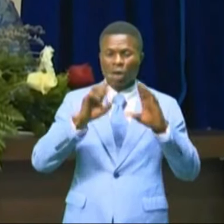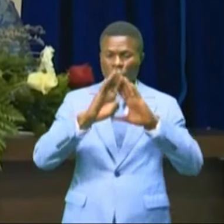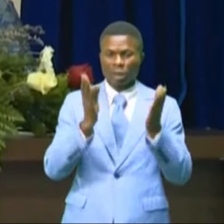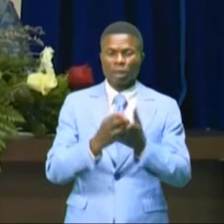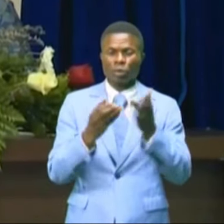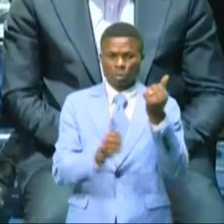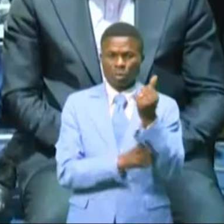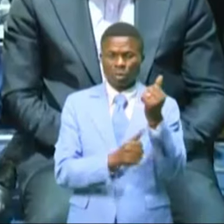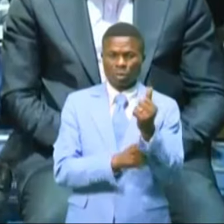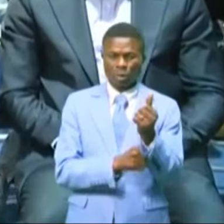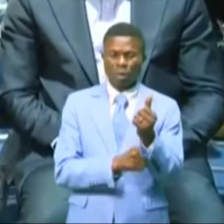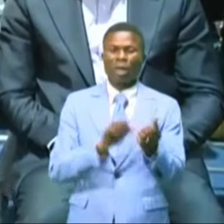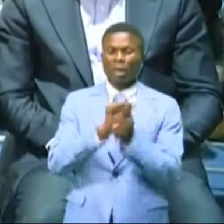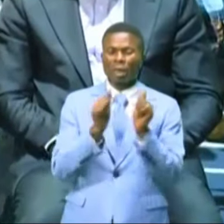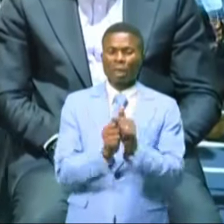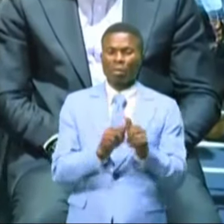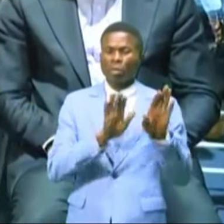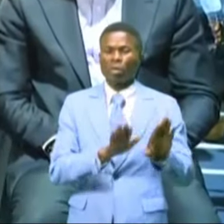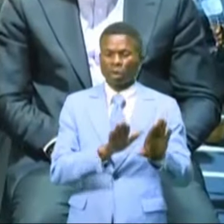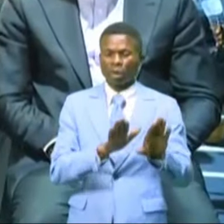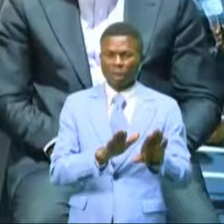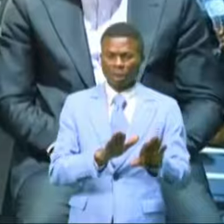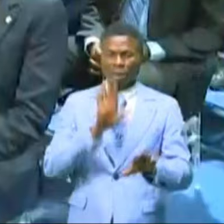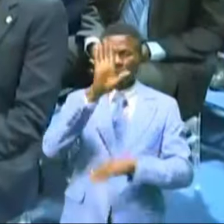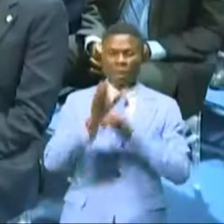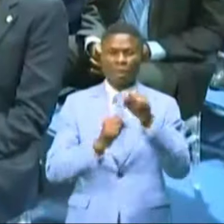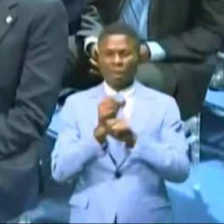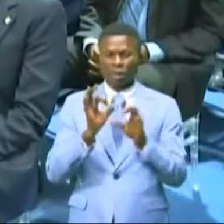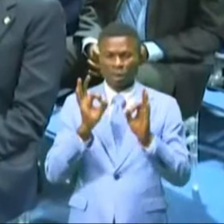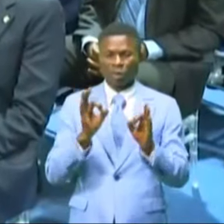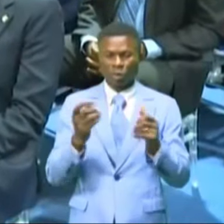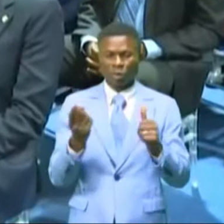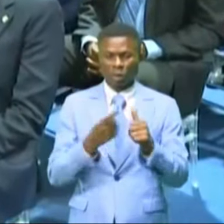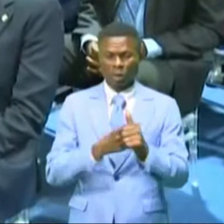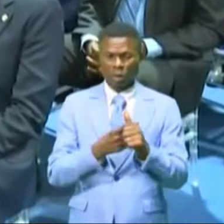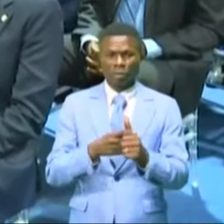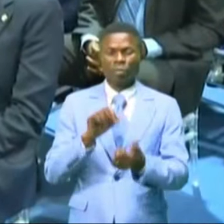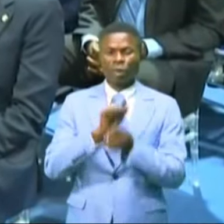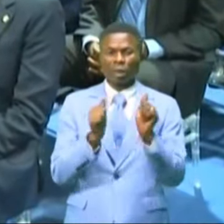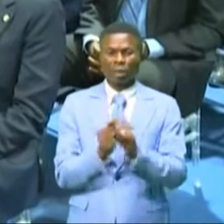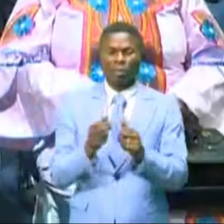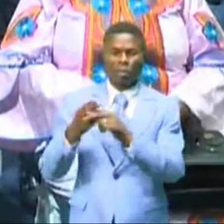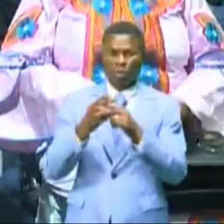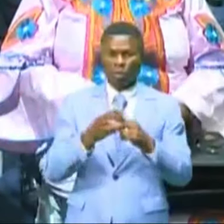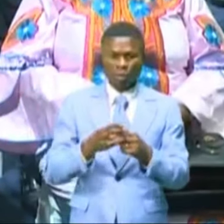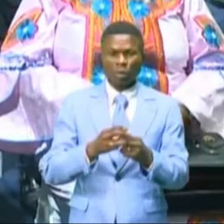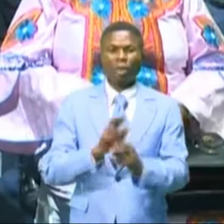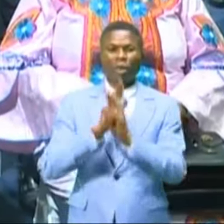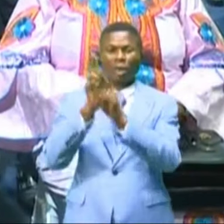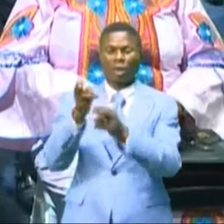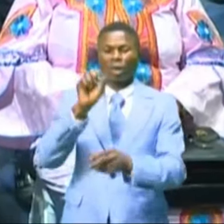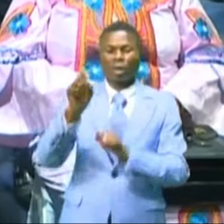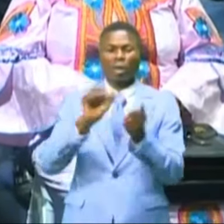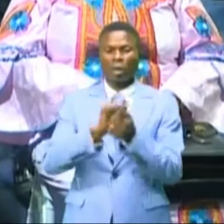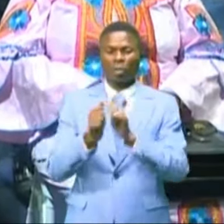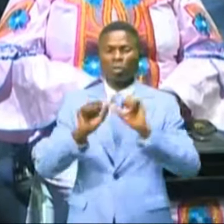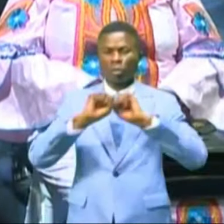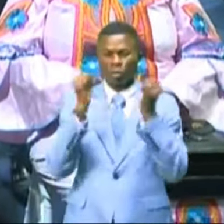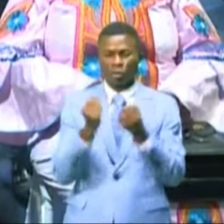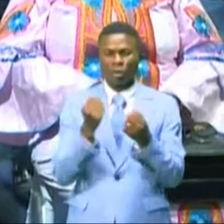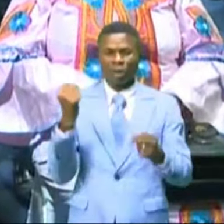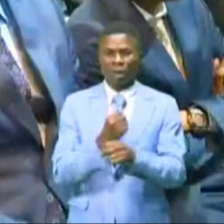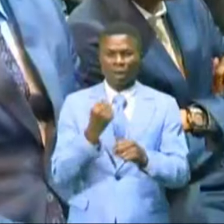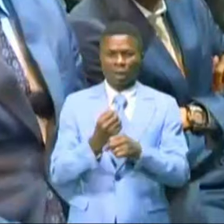l'assistance les principaux défis qui attendent cette législature, notamment les défis sécuritaires, les réponses aux questions sociales et l'emploi des